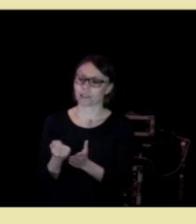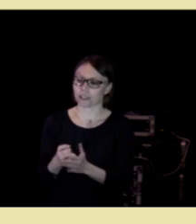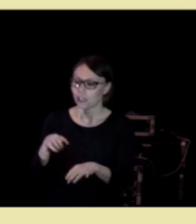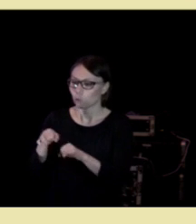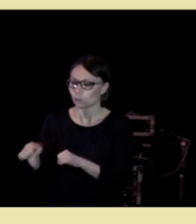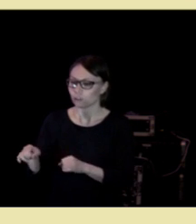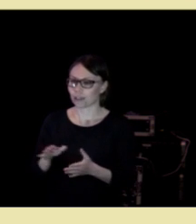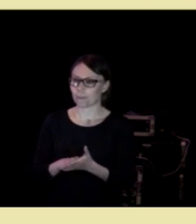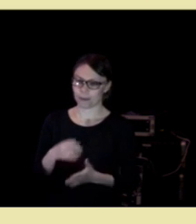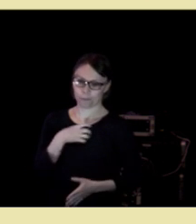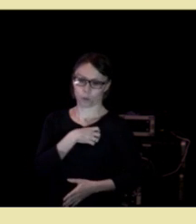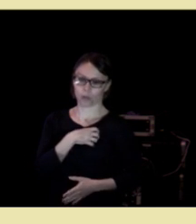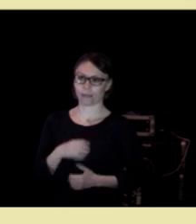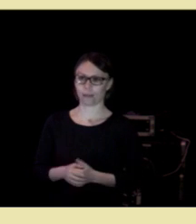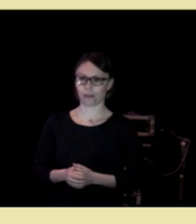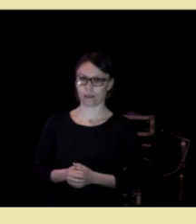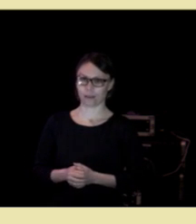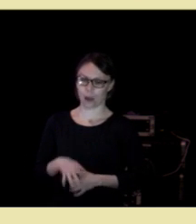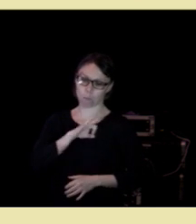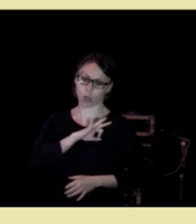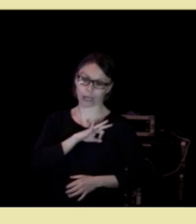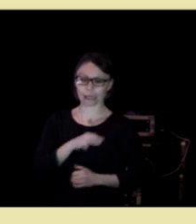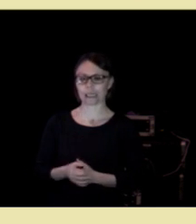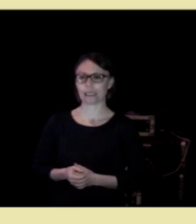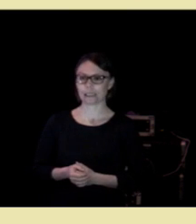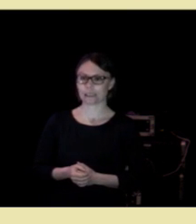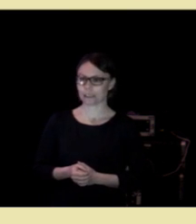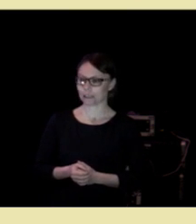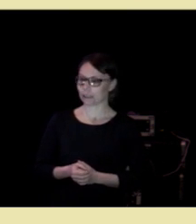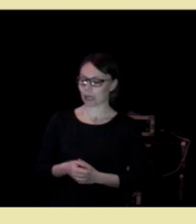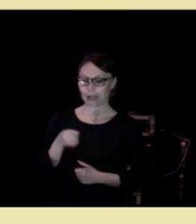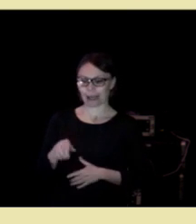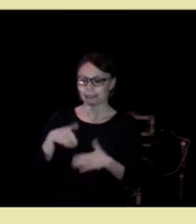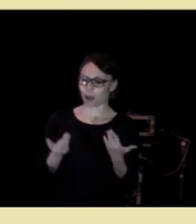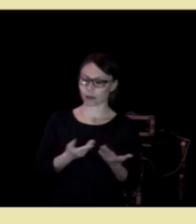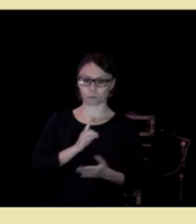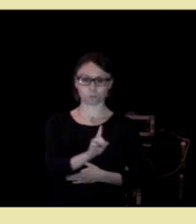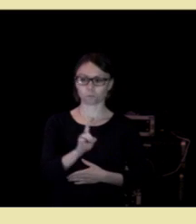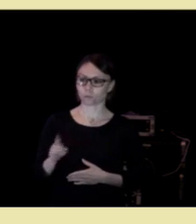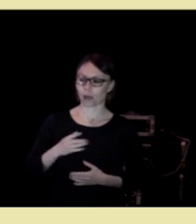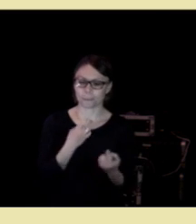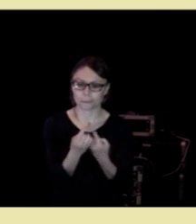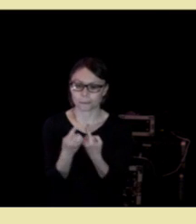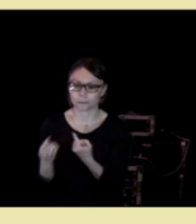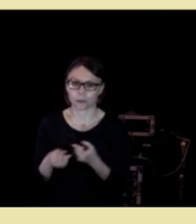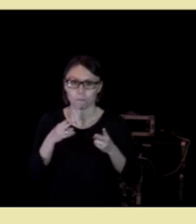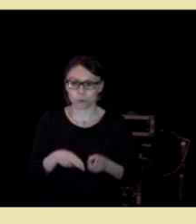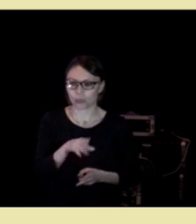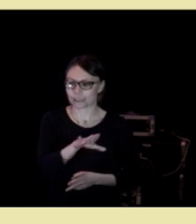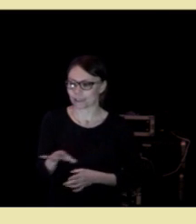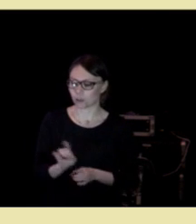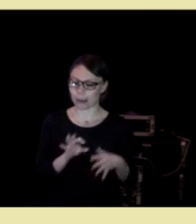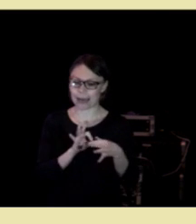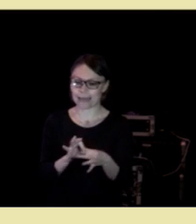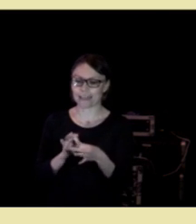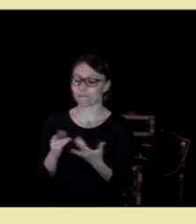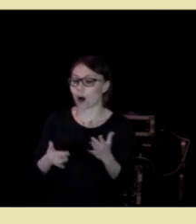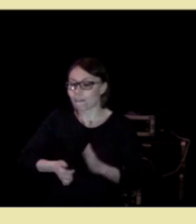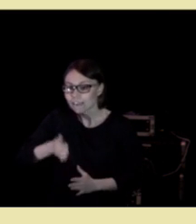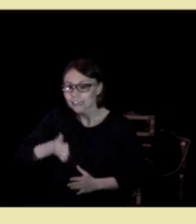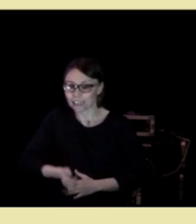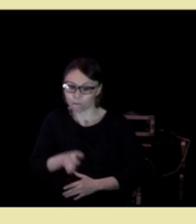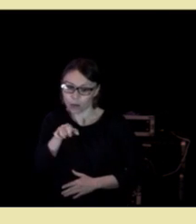med bøtten. De får utlevert bøtten, og de går ut den dagen og har samtale med brukerne sine som relatert til hva